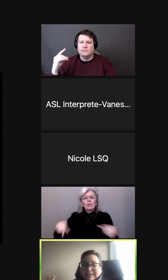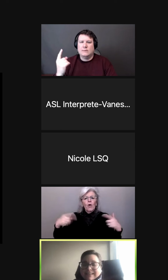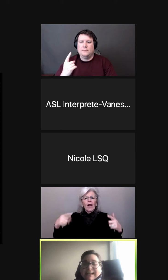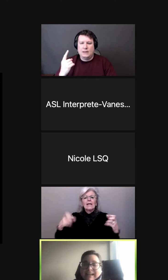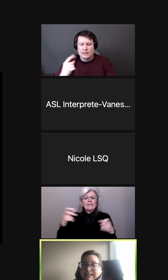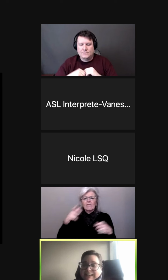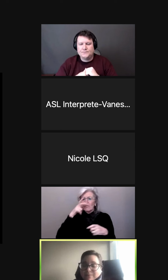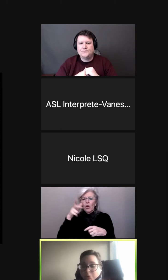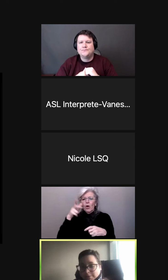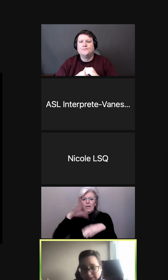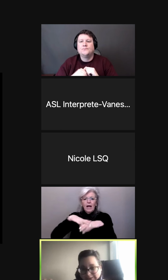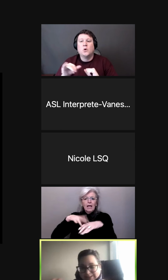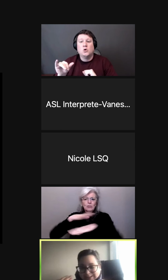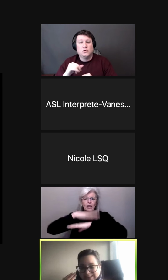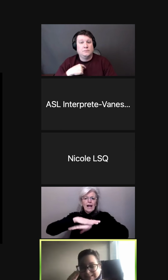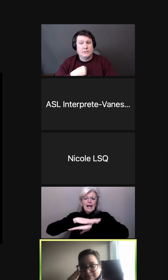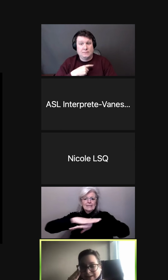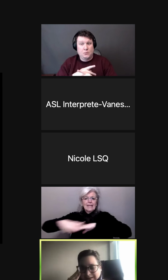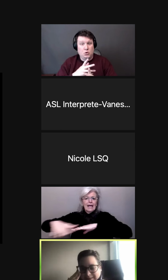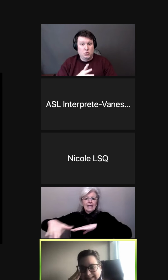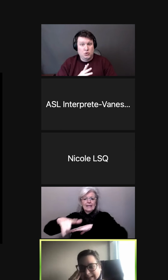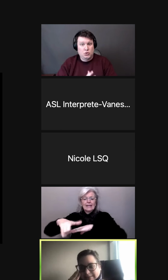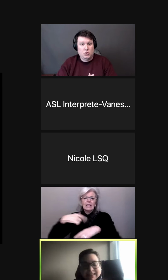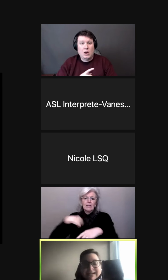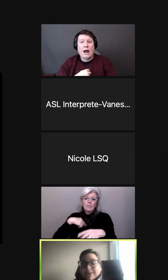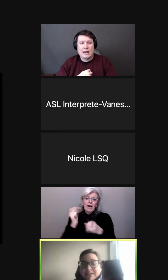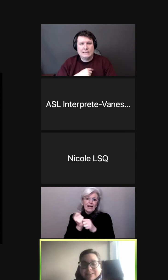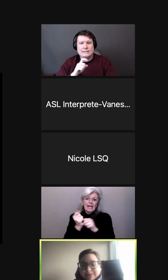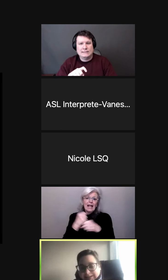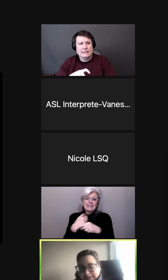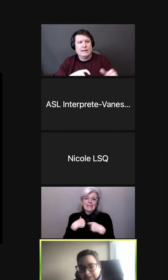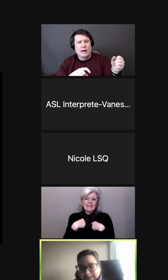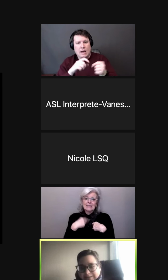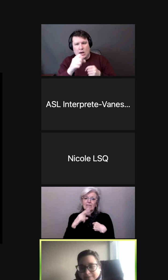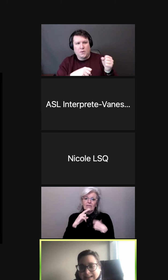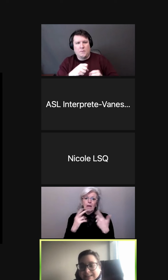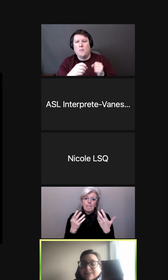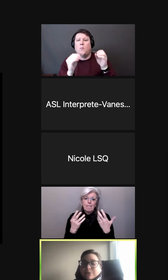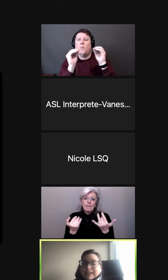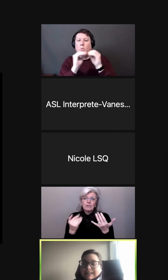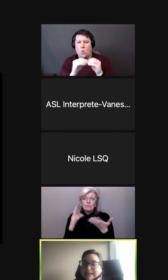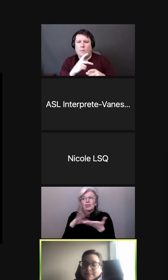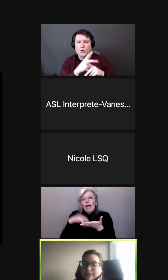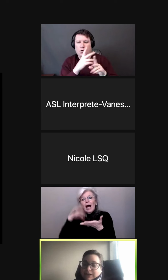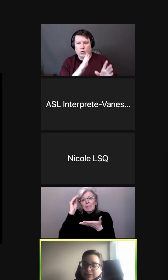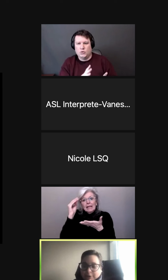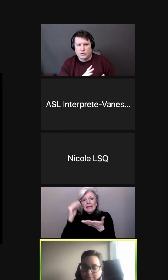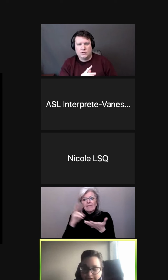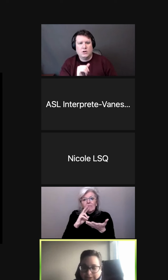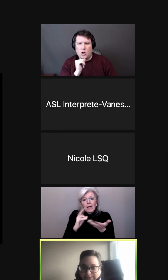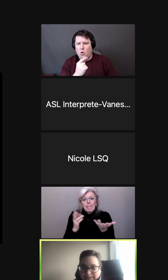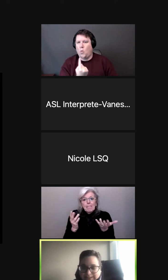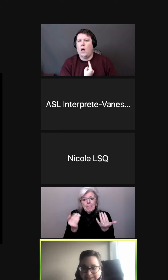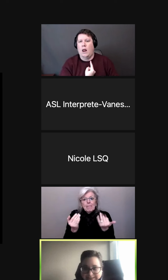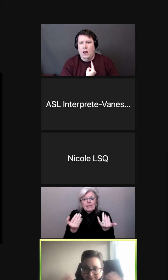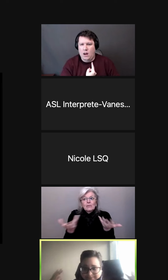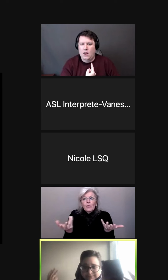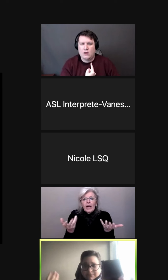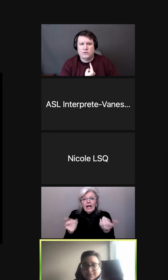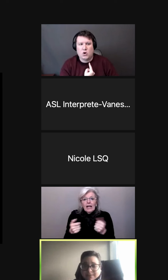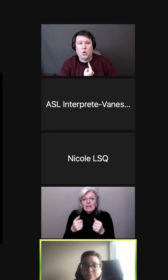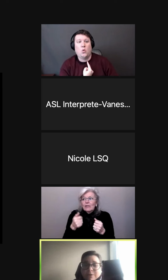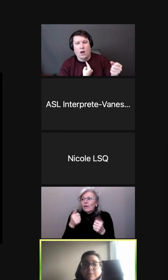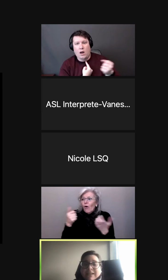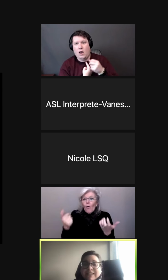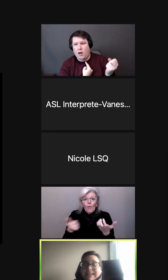'éclairage sur la scène. Et en tant que réalisatrice, j'ai appris que j'avais besoin d'autres réalisateurs